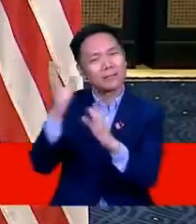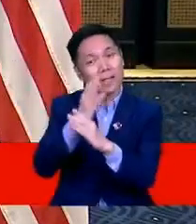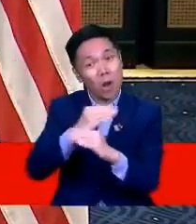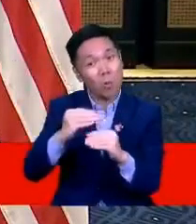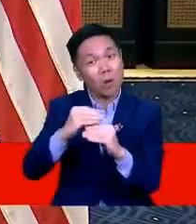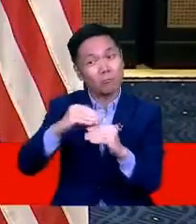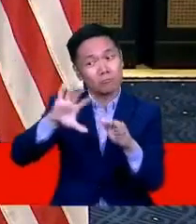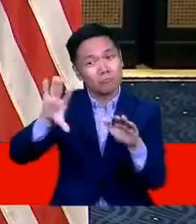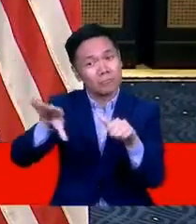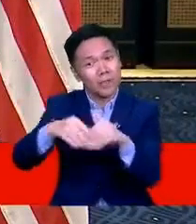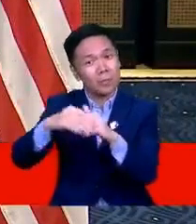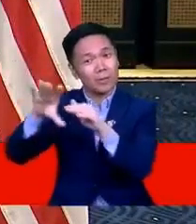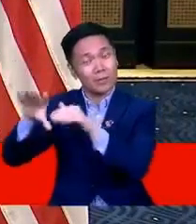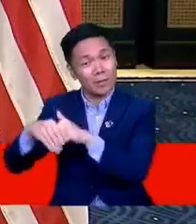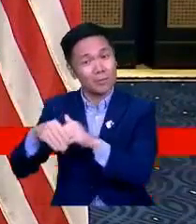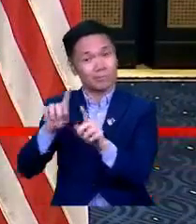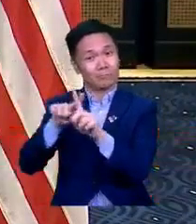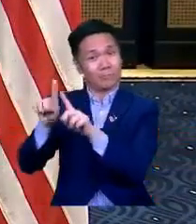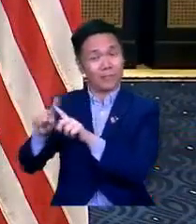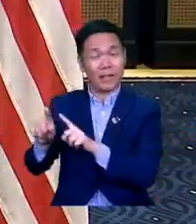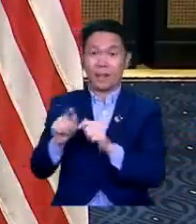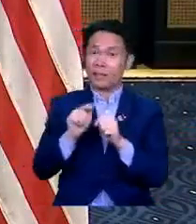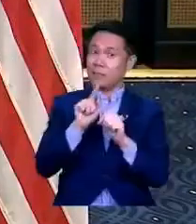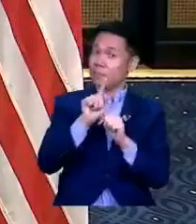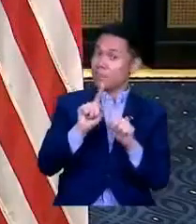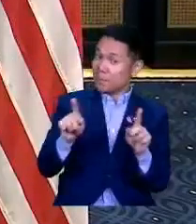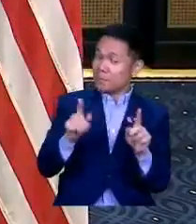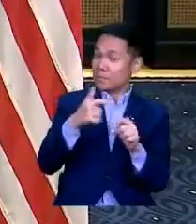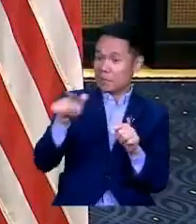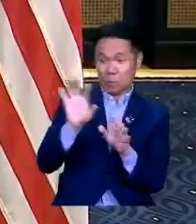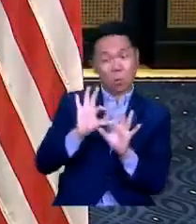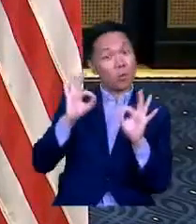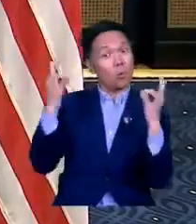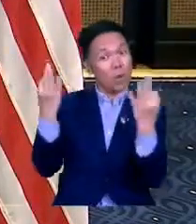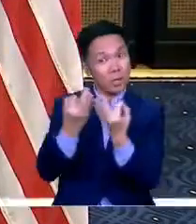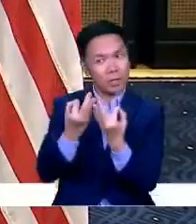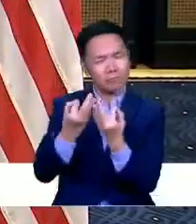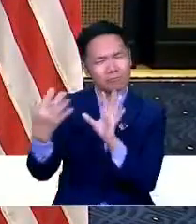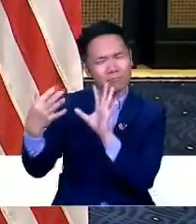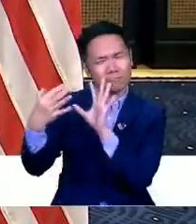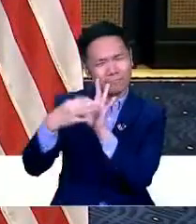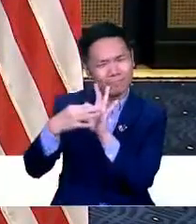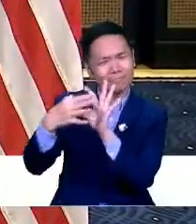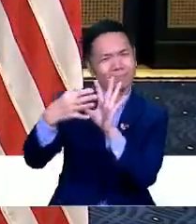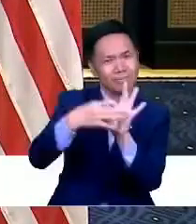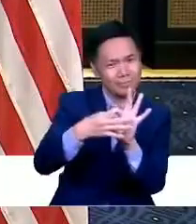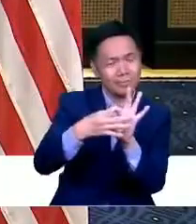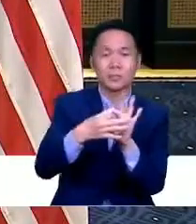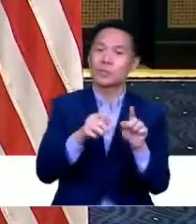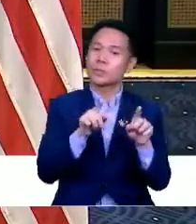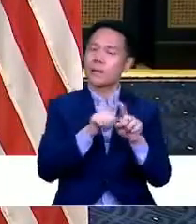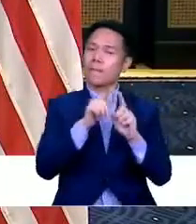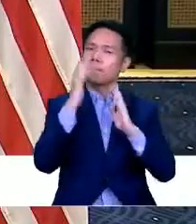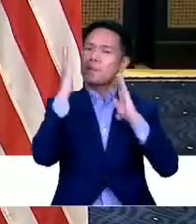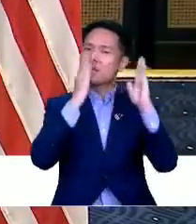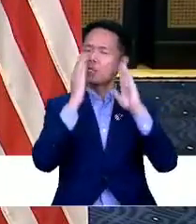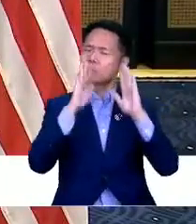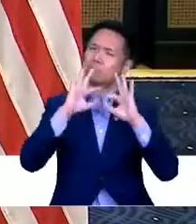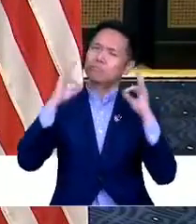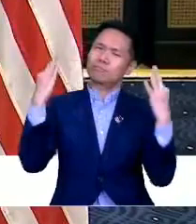tetapi nilai kekeluargaan telah mengikat mereka semua sebuah itu konsep keluarga Indonesia